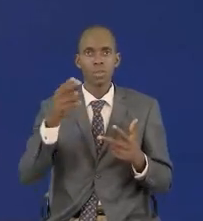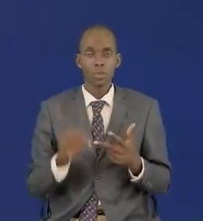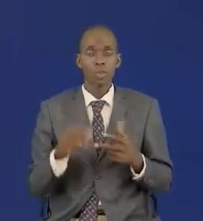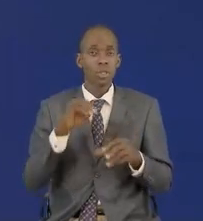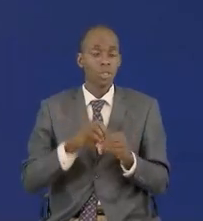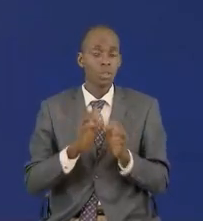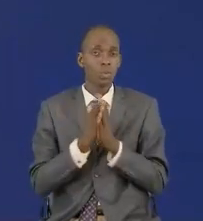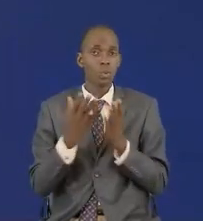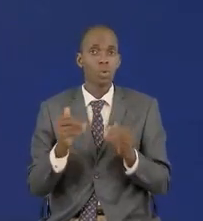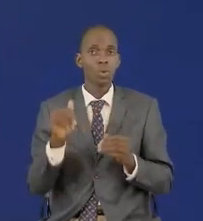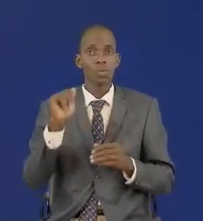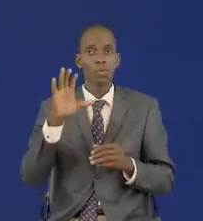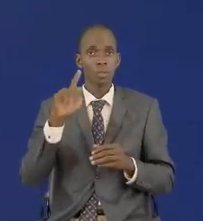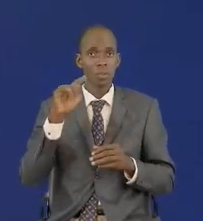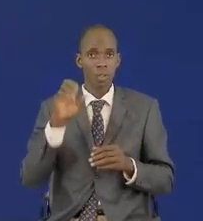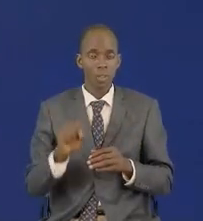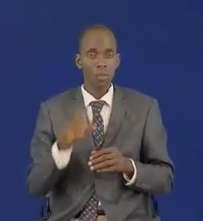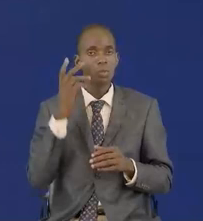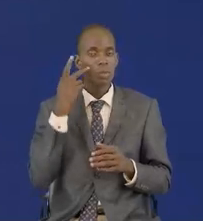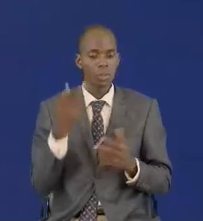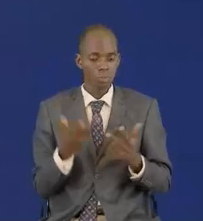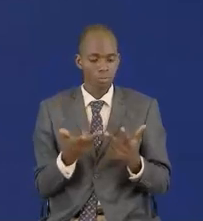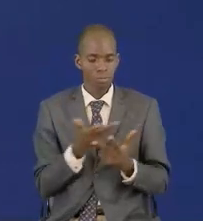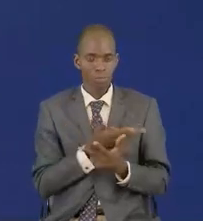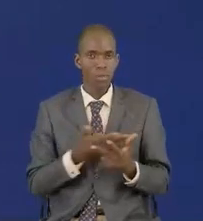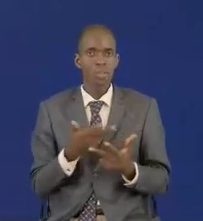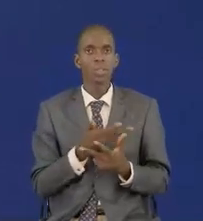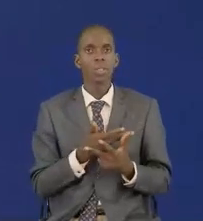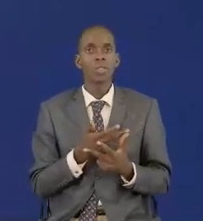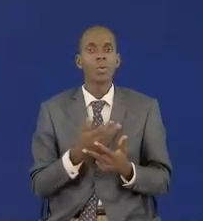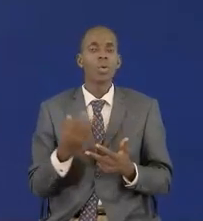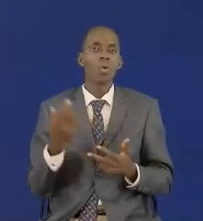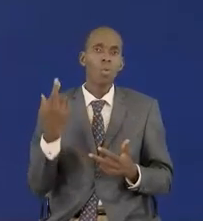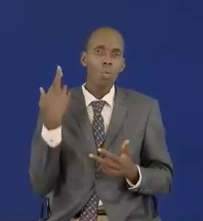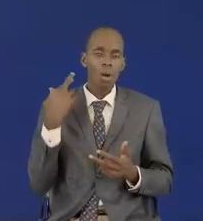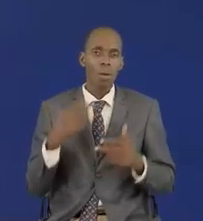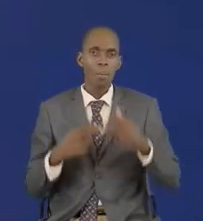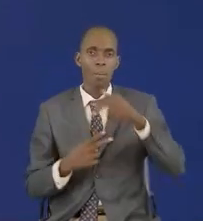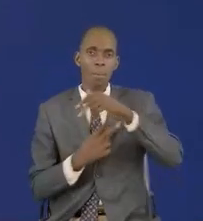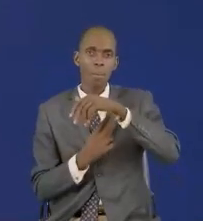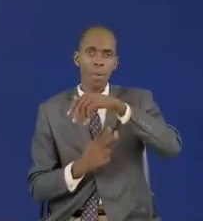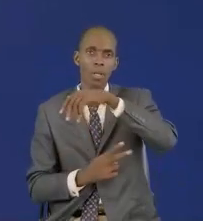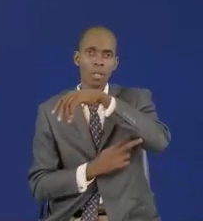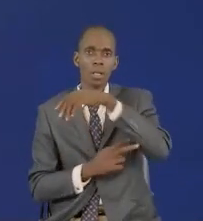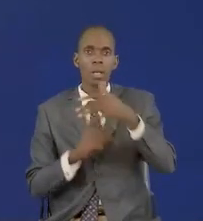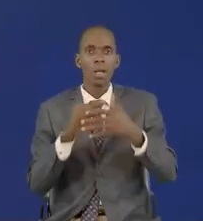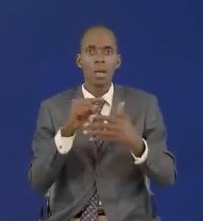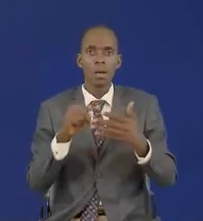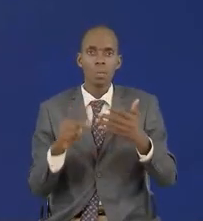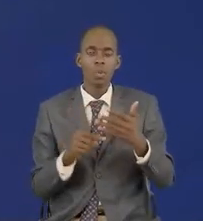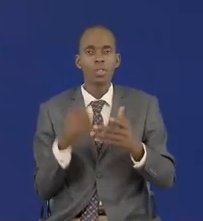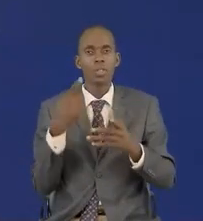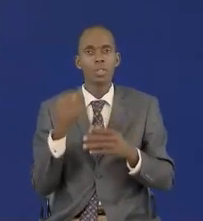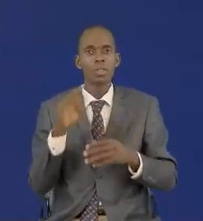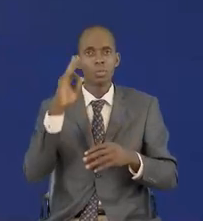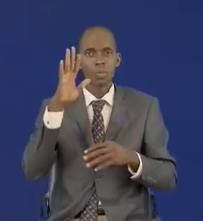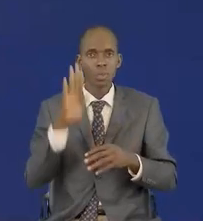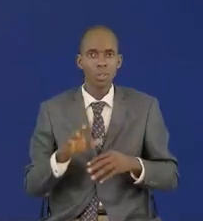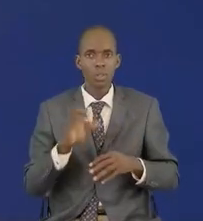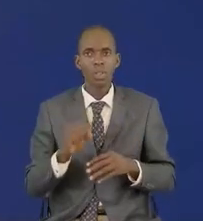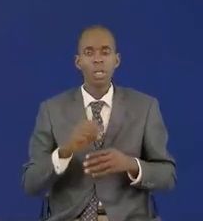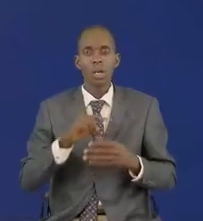acte des apôtres Pierre Jacques et Jean Pierre Jean et Jacques et sont les